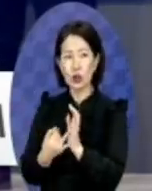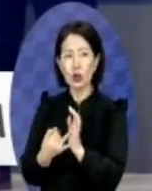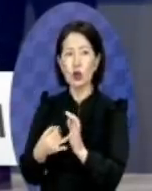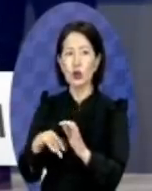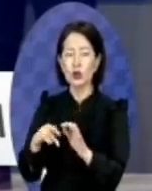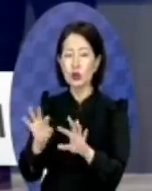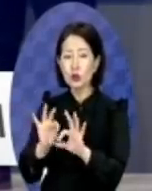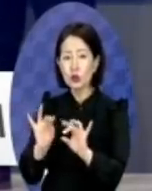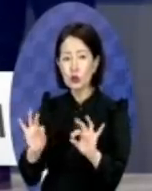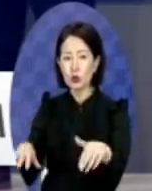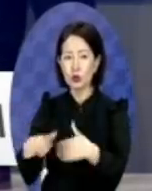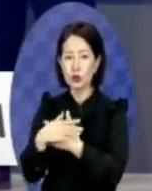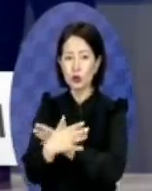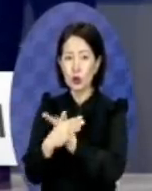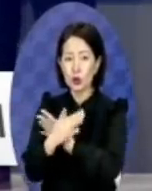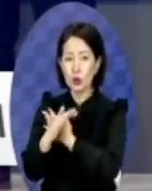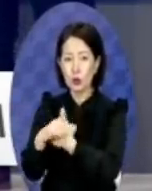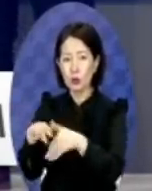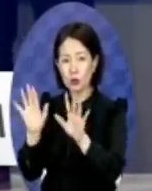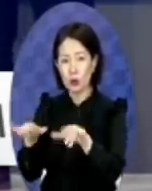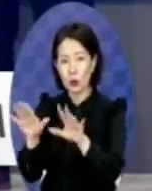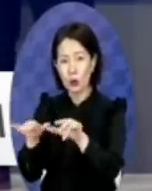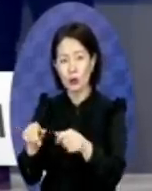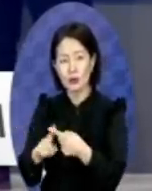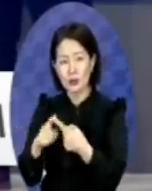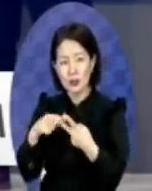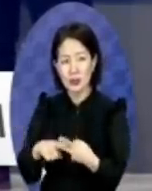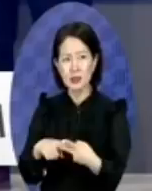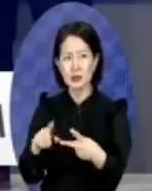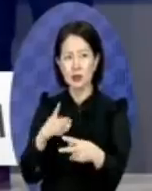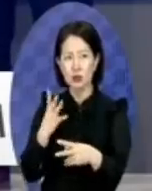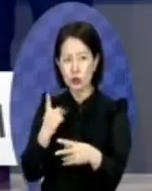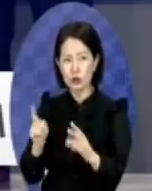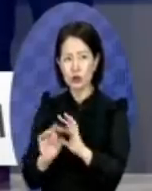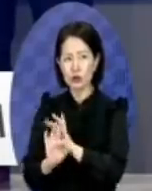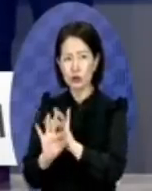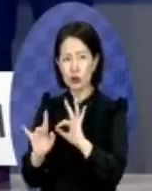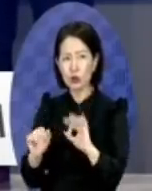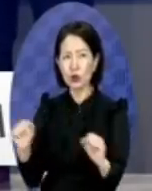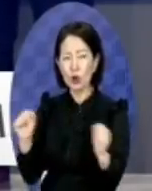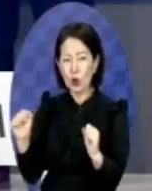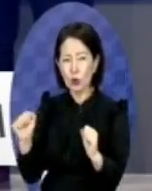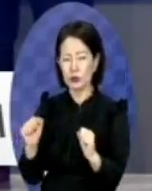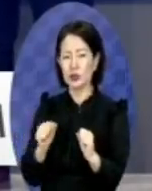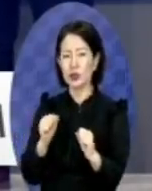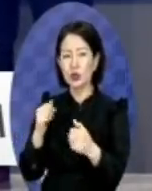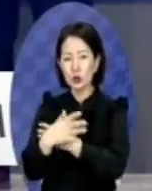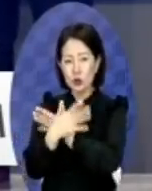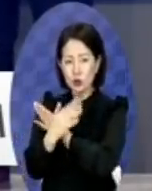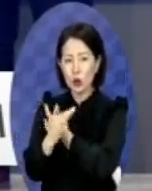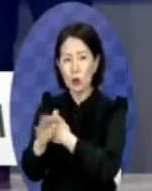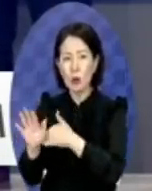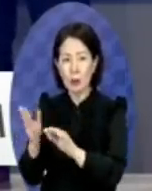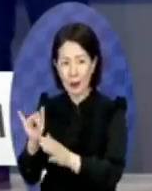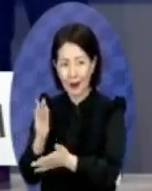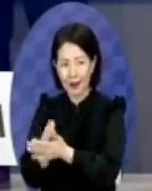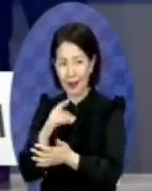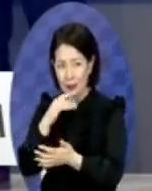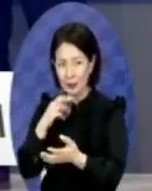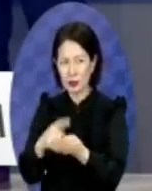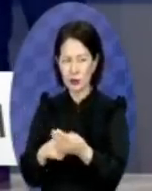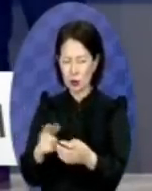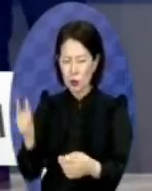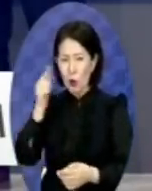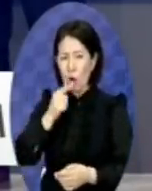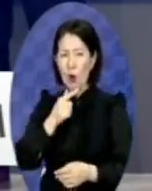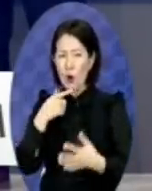одоо амтын болоо өвлийн хөлдөрд бол өвлждэг гэсэн одоо энэ шоу бол өвлждэг гэсэн ийм мэдээллийг бол өгж байгаа. За харин 1 ховор амттын хувьд бол